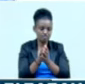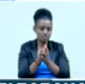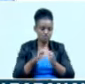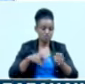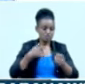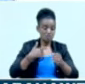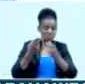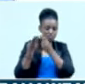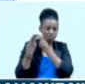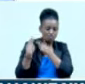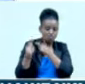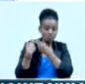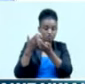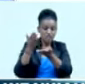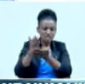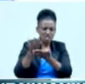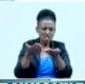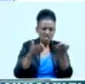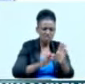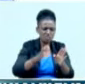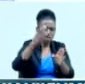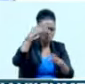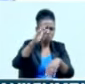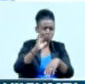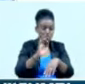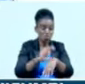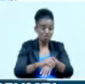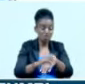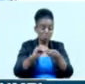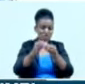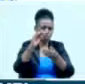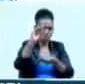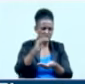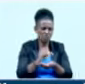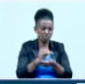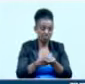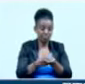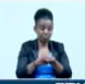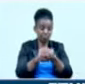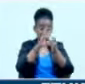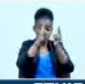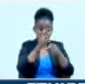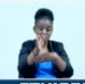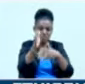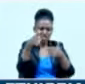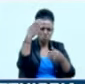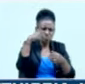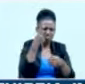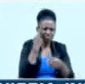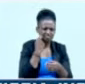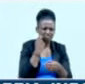yuko bafitemo n'uruhare kugira ngo mbyukuri izimpfu cyangwa n'abantu bandura imibare igabanuke nyakuba minister umuntu